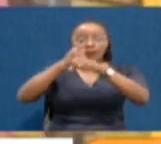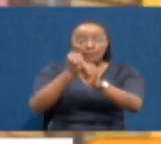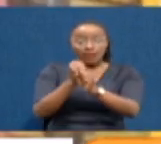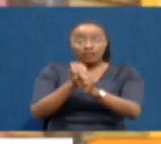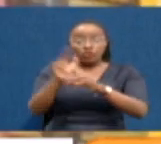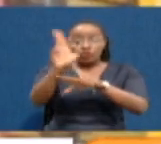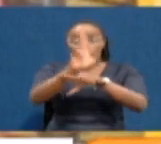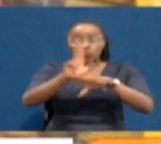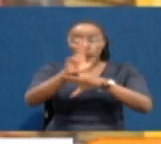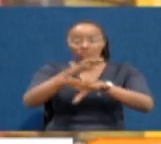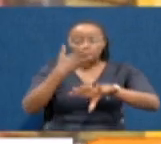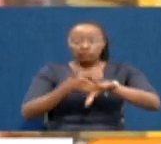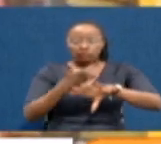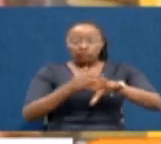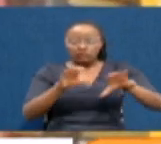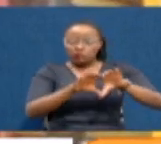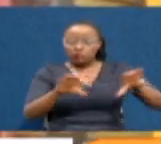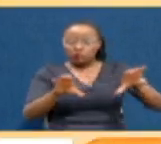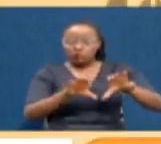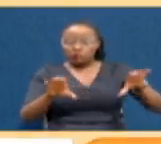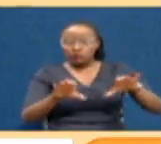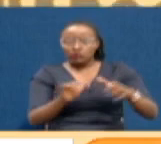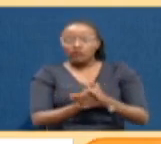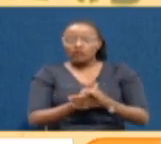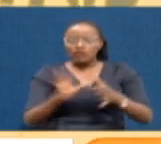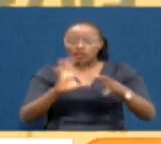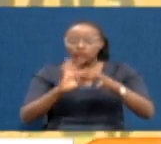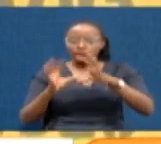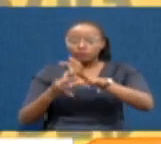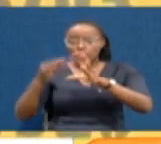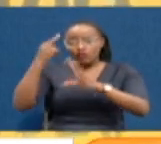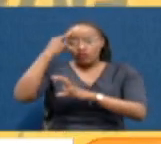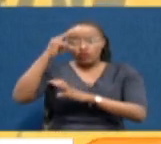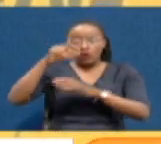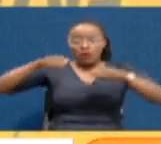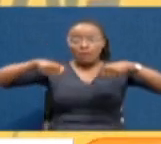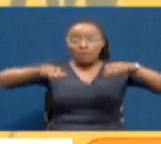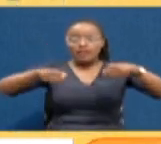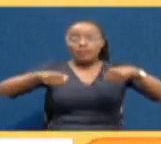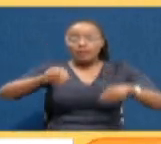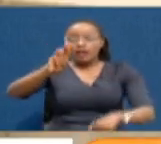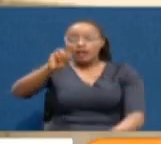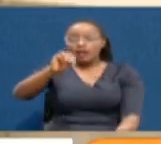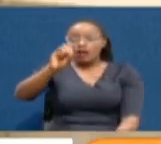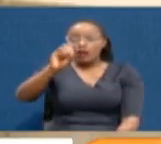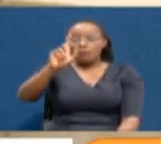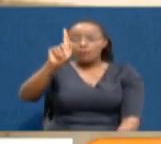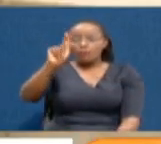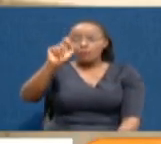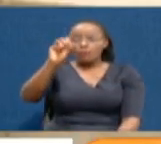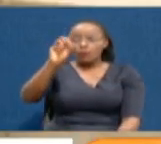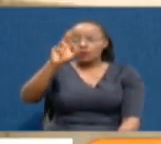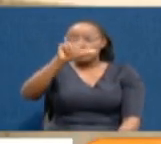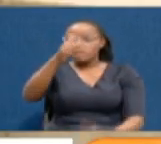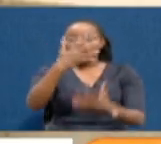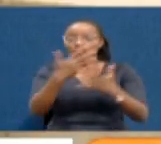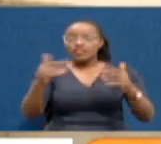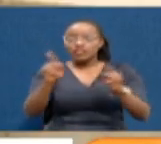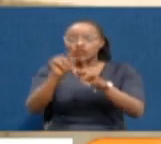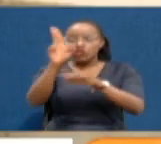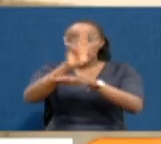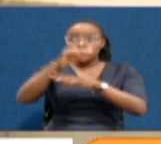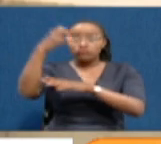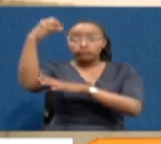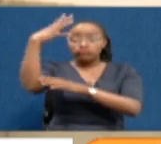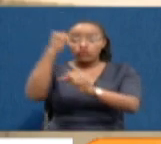kwa kutumia vyuma, mabomba, nyororo ya pikipiki, mota, miongoni mwa vifaa vingine, na utumia